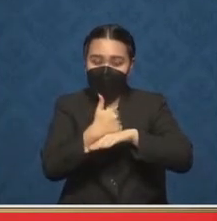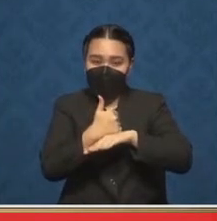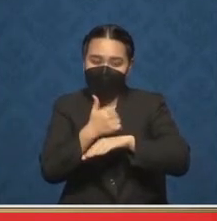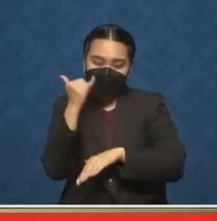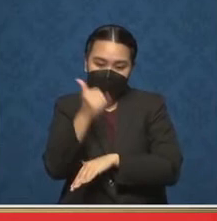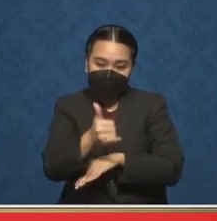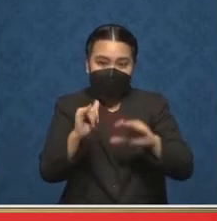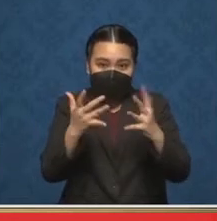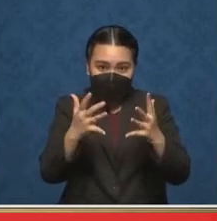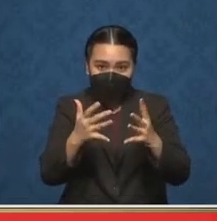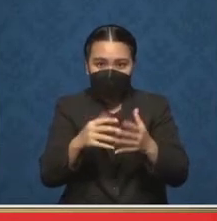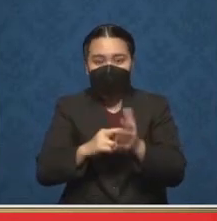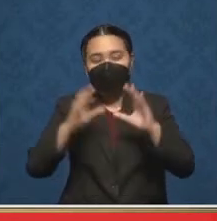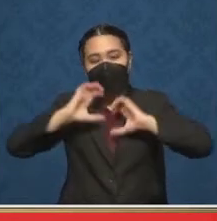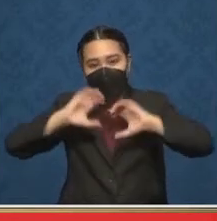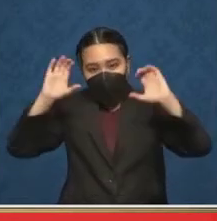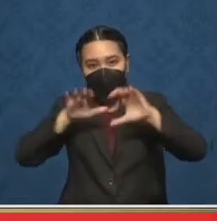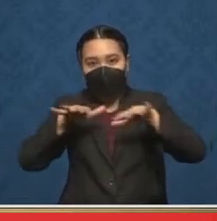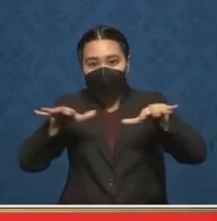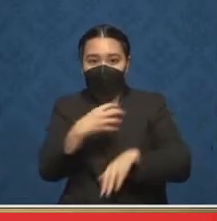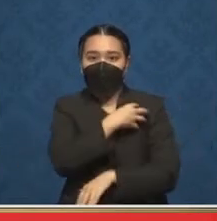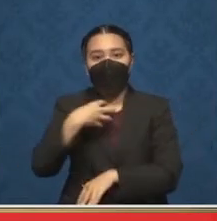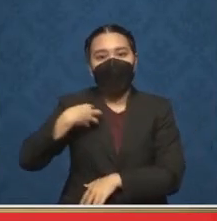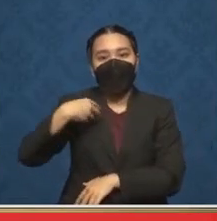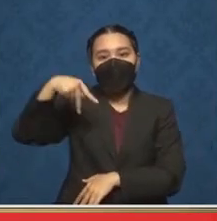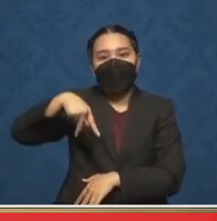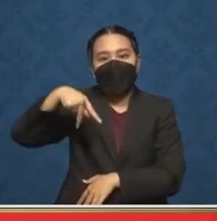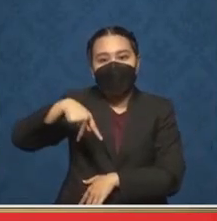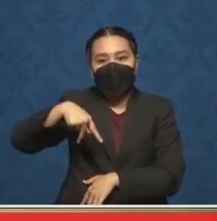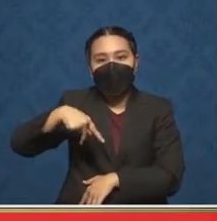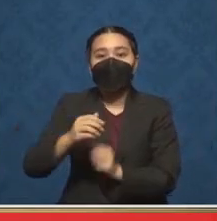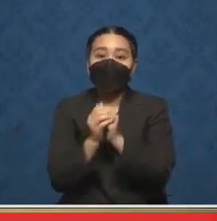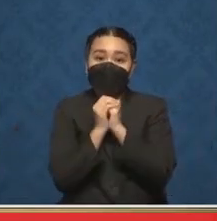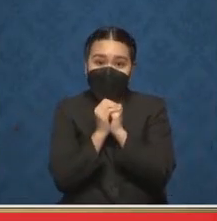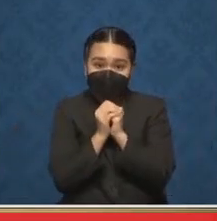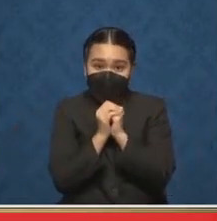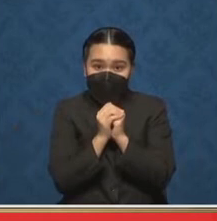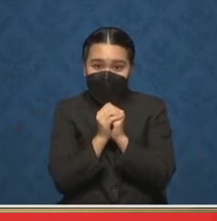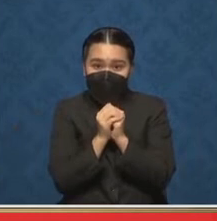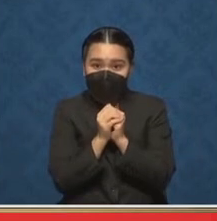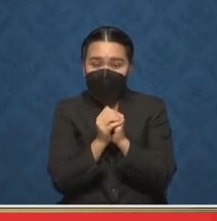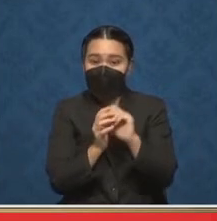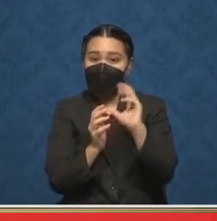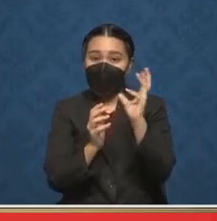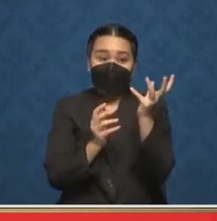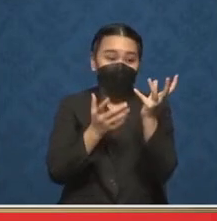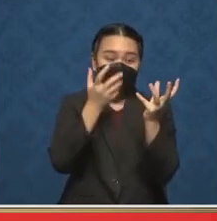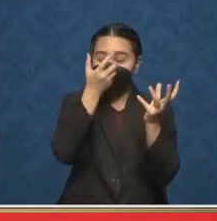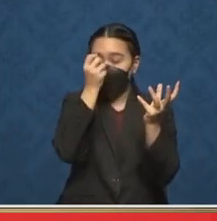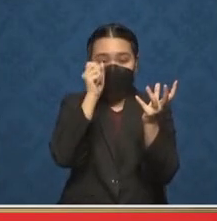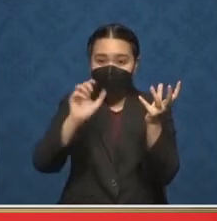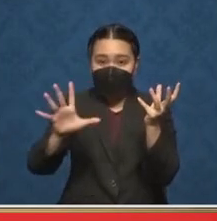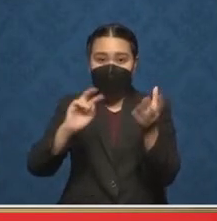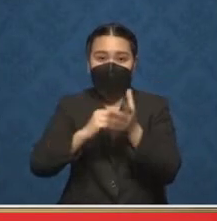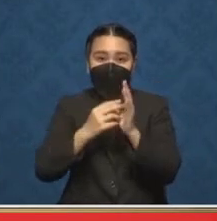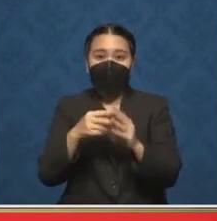ก็เป็นเพีงระดับ zostaťการคือทูดพิเศษเท่านั้น แ้แต่ประเทศจีนซึงไม่แ่ใครเลยในโลก เขาก็ส่งระดบเพีงท Civ